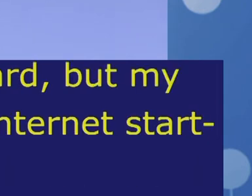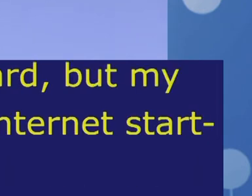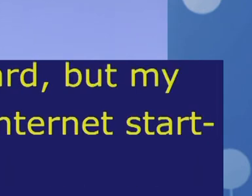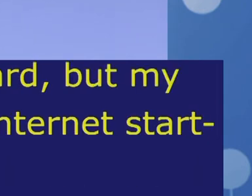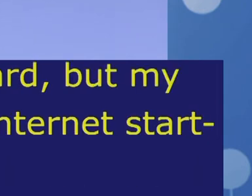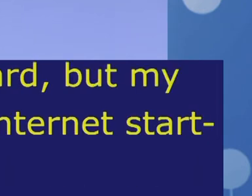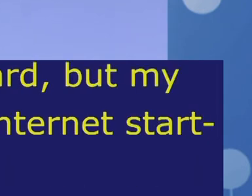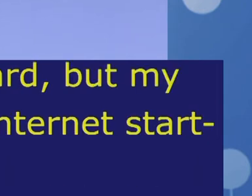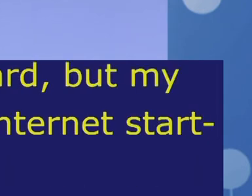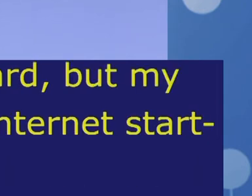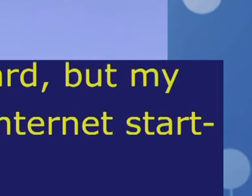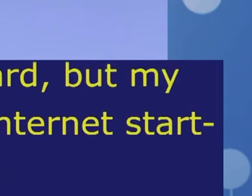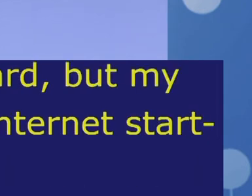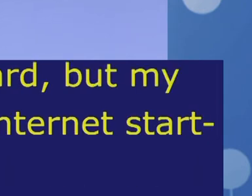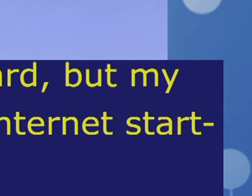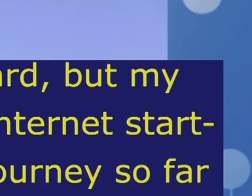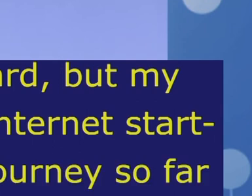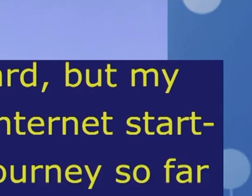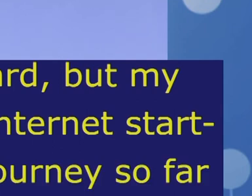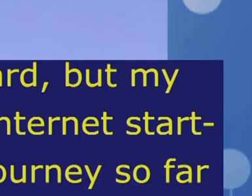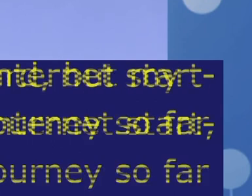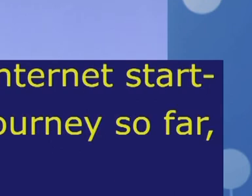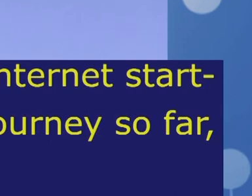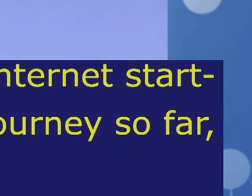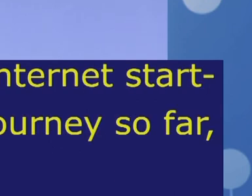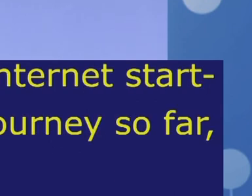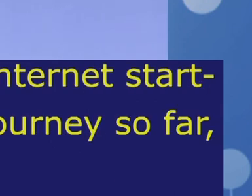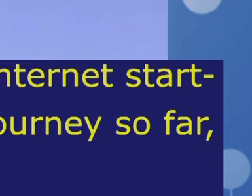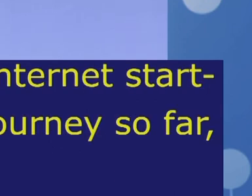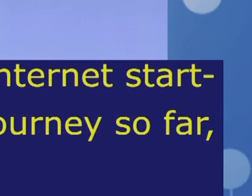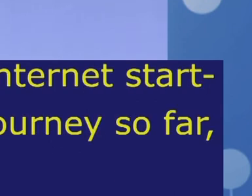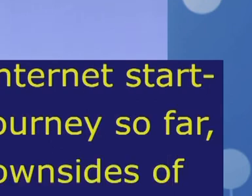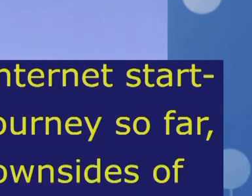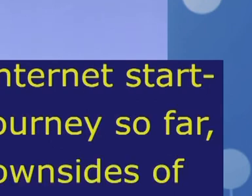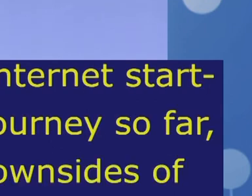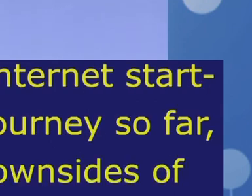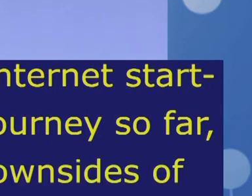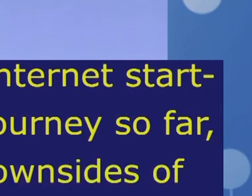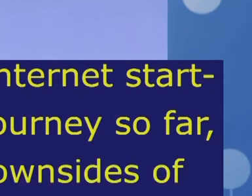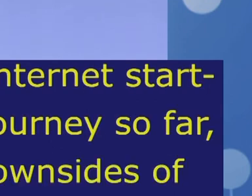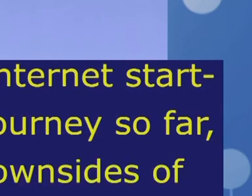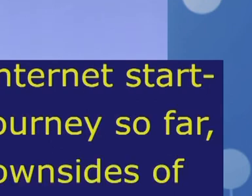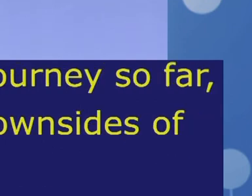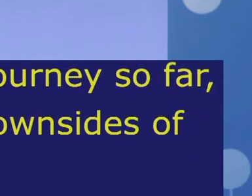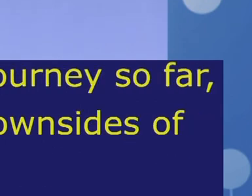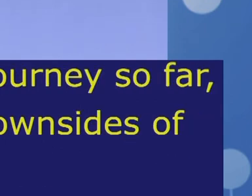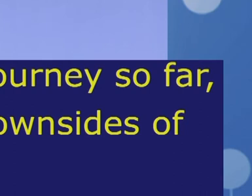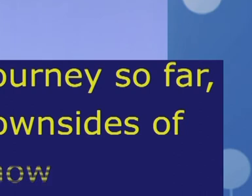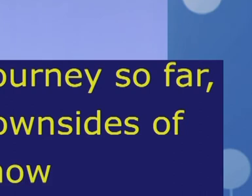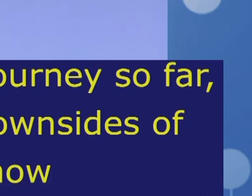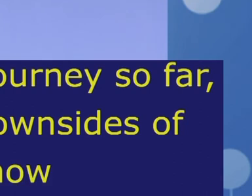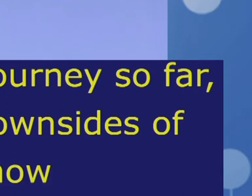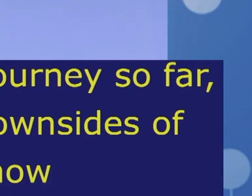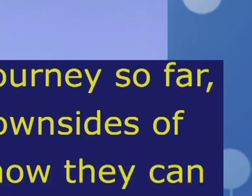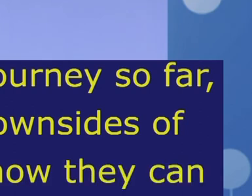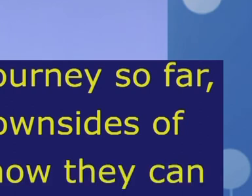ونحن أصبحنا مترابطين مع الآخرين عبر الكمبيوترات. أنا موسيقار كما تعرفون، ولكن